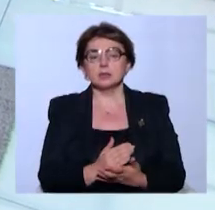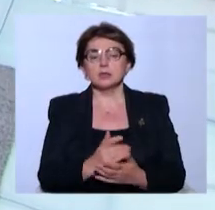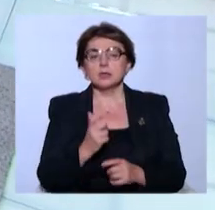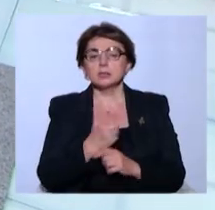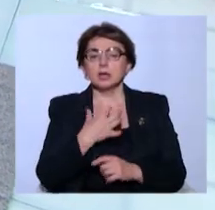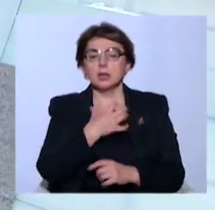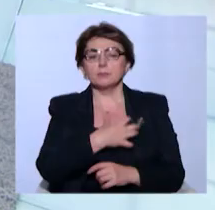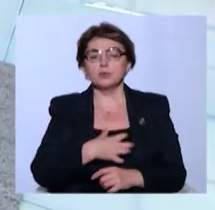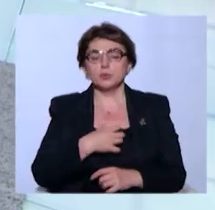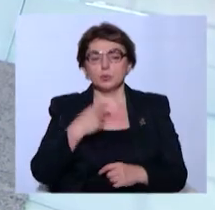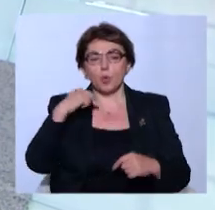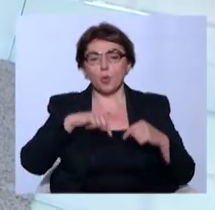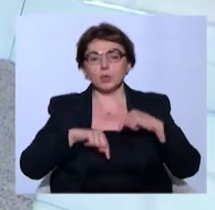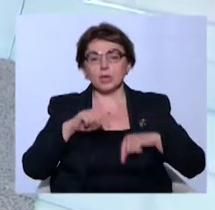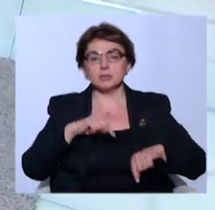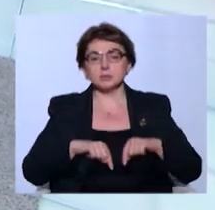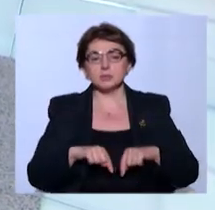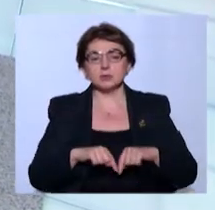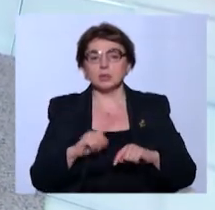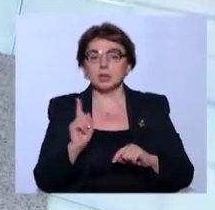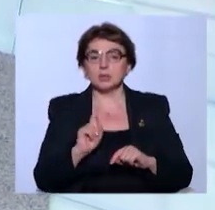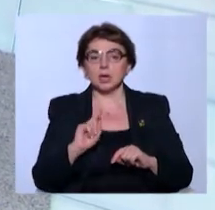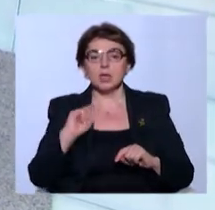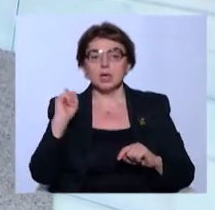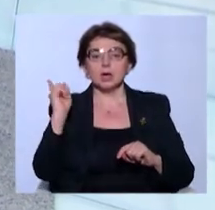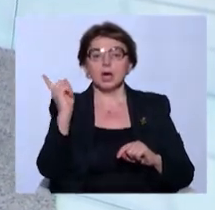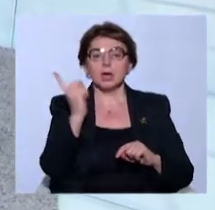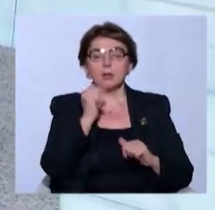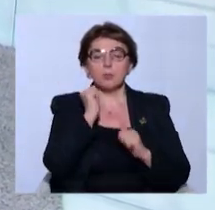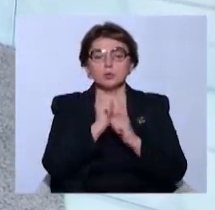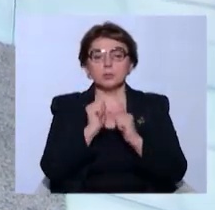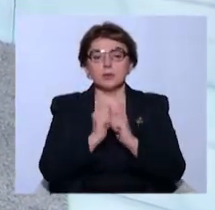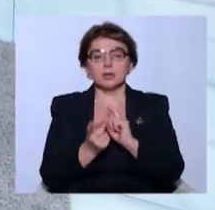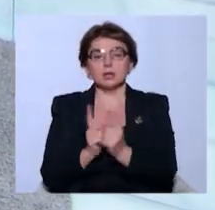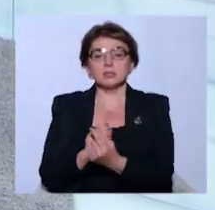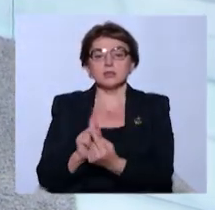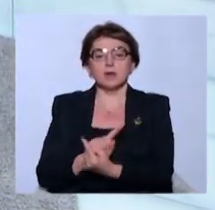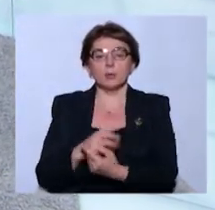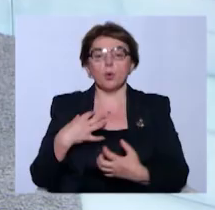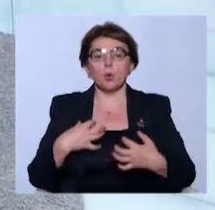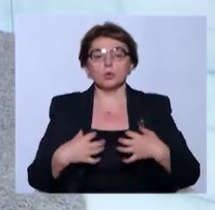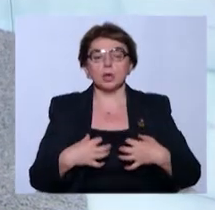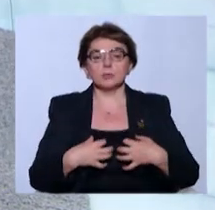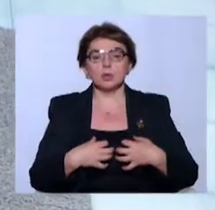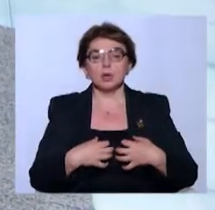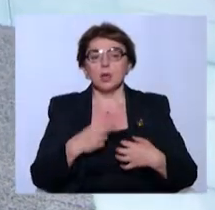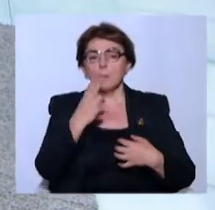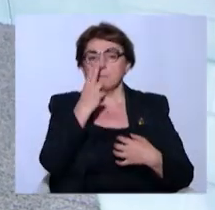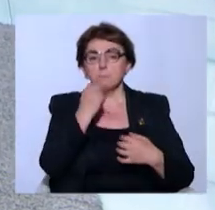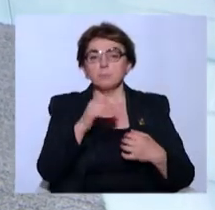ფიზიოლოგიური შეგუებულობის კარგი მაგალითია, როდესაც ცხოველები იმარაგებენ კანქვეშ ცხიმს, როცა